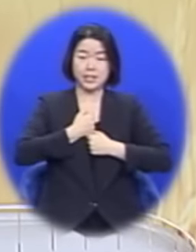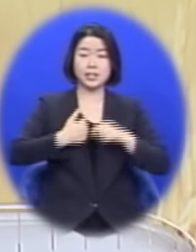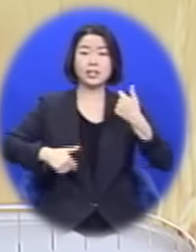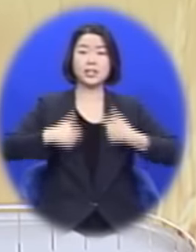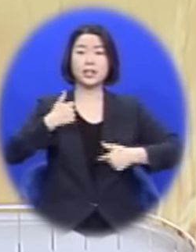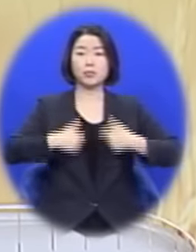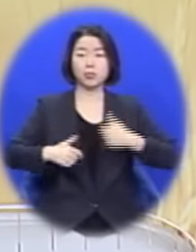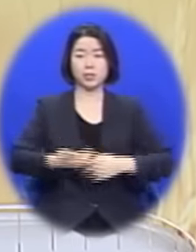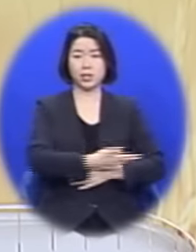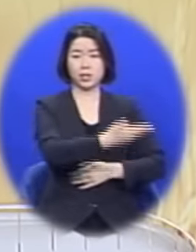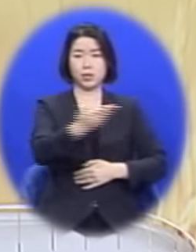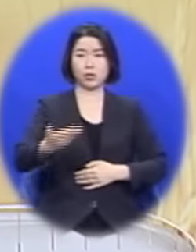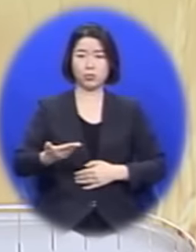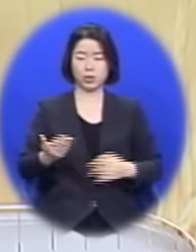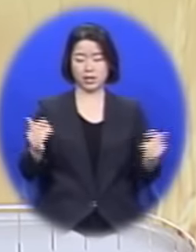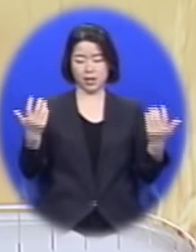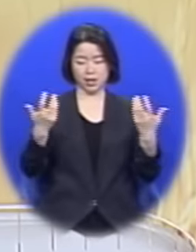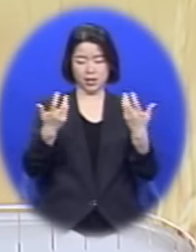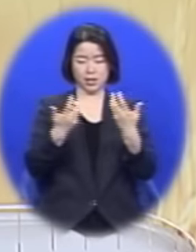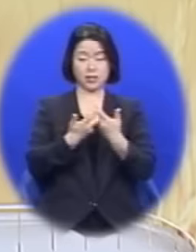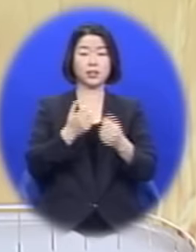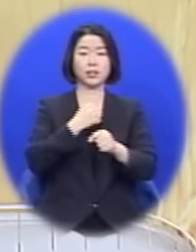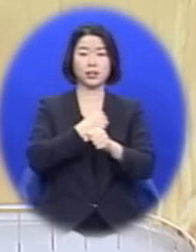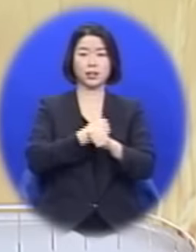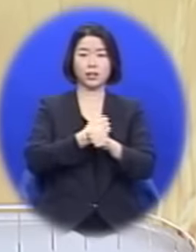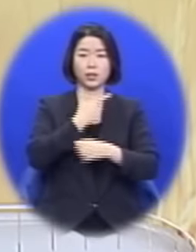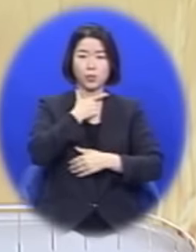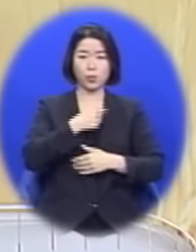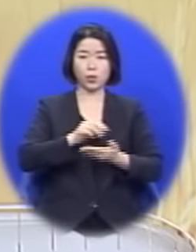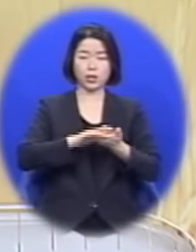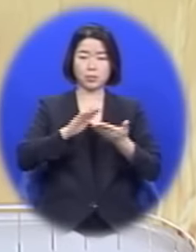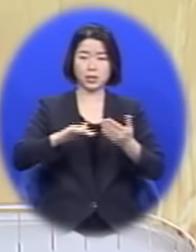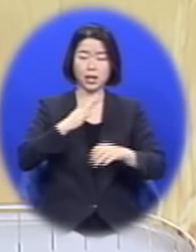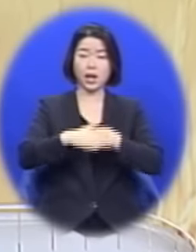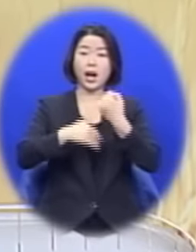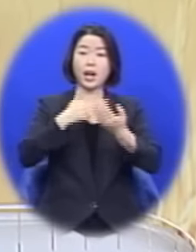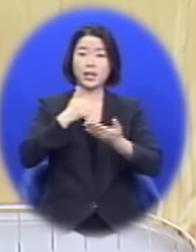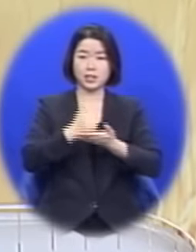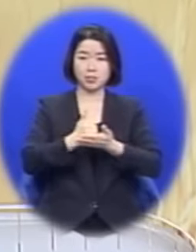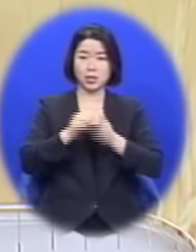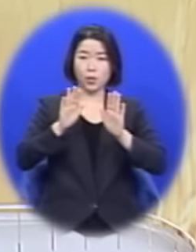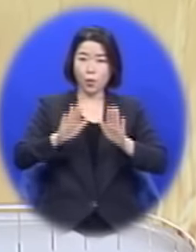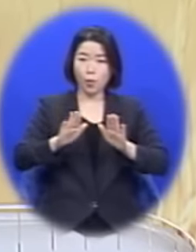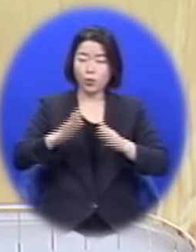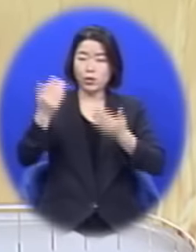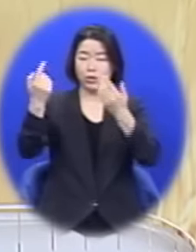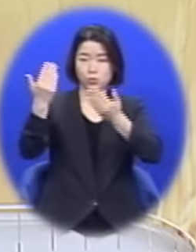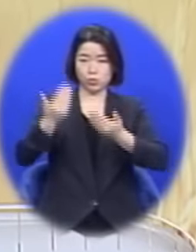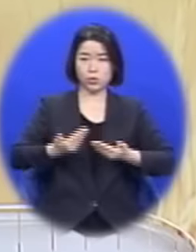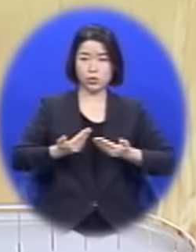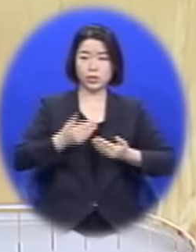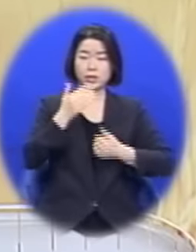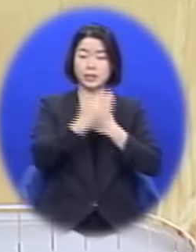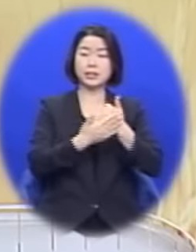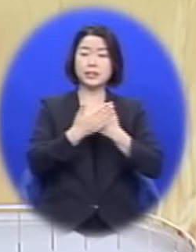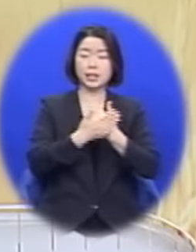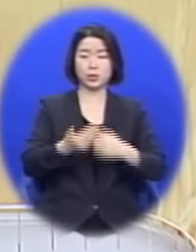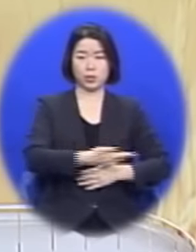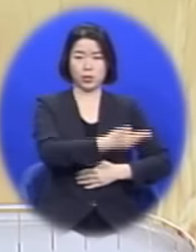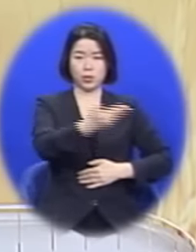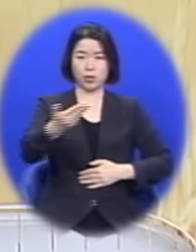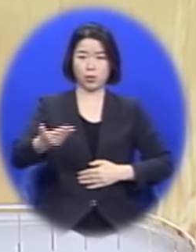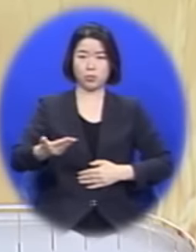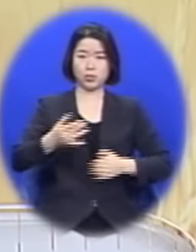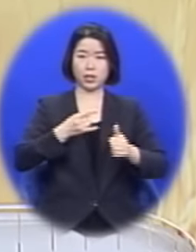기쁨이 여러분에게 충만하기를 원합니다. 그리고 하나님이 맥주 감사 주일에 주시려는 은혜도 여러분에게